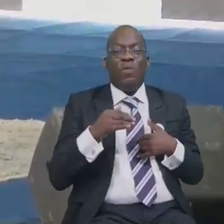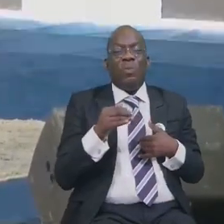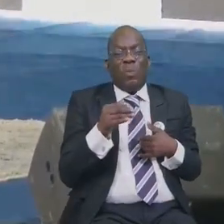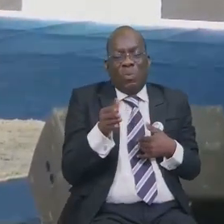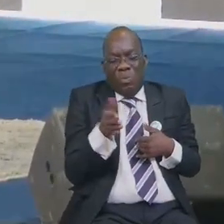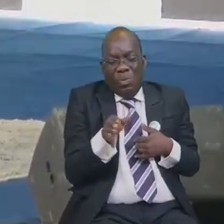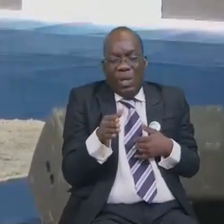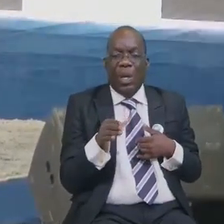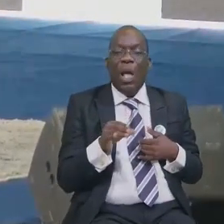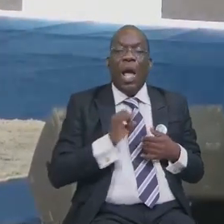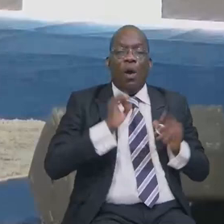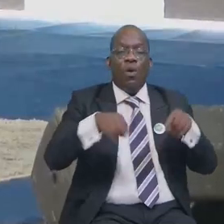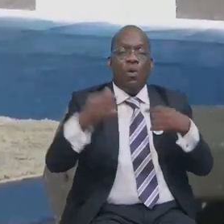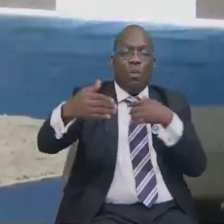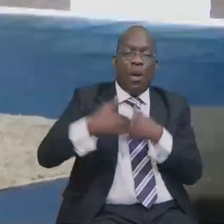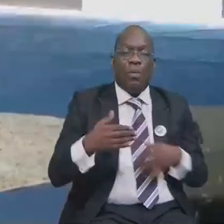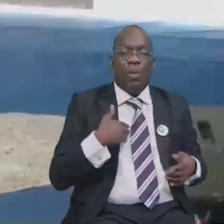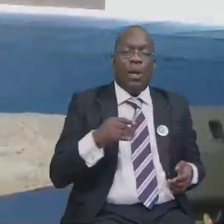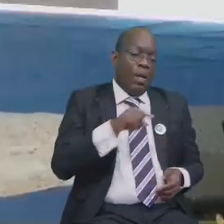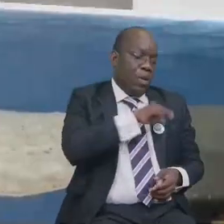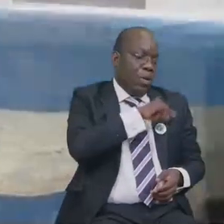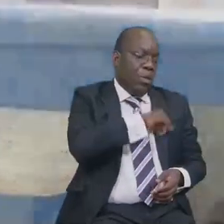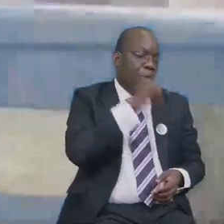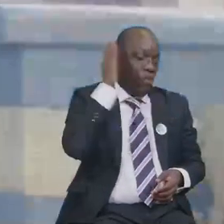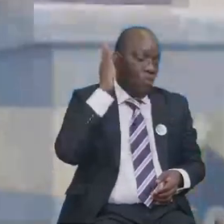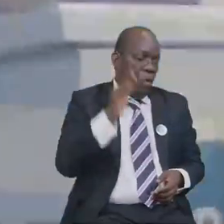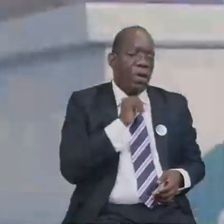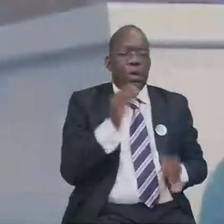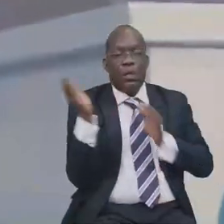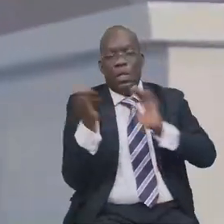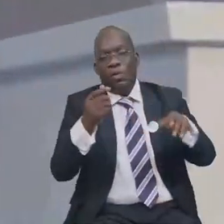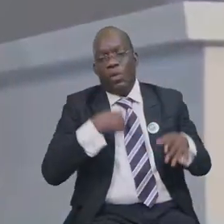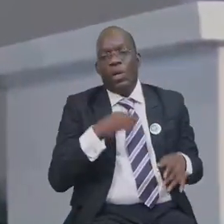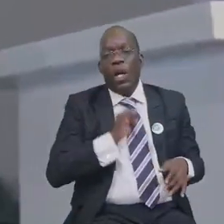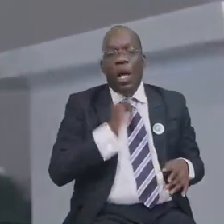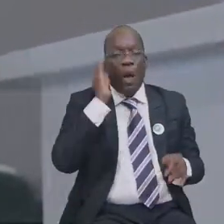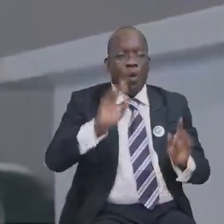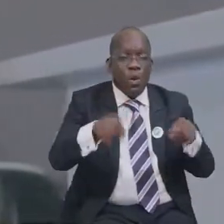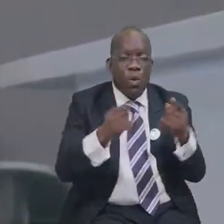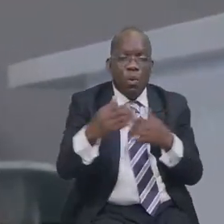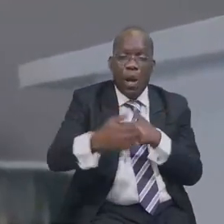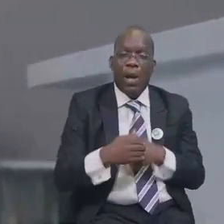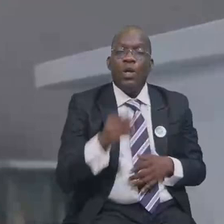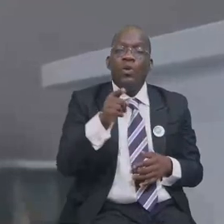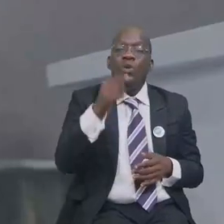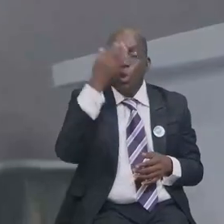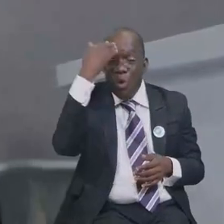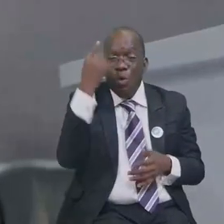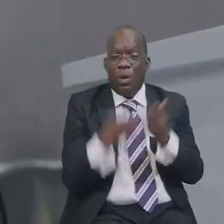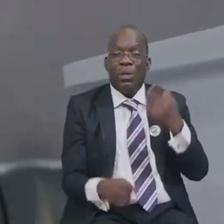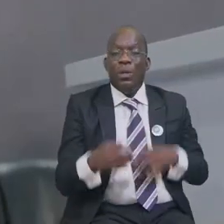ma conscience ne me laissait pas tranquille, je retournais pour leur dire, vous savez quoi, la dernière, ce que je vous ai